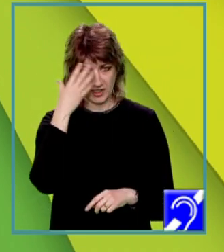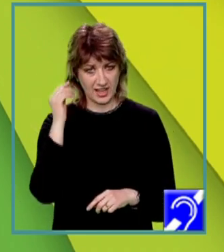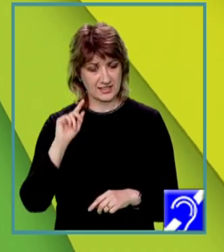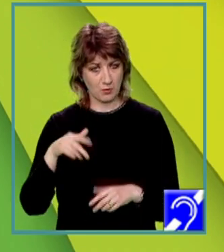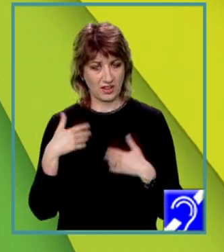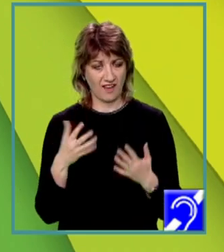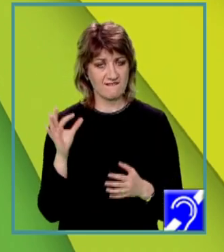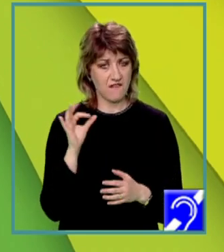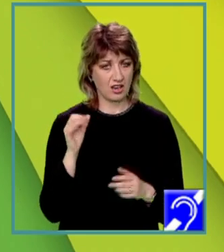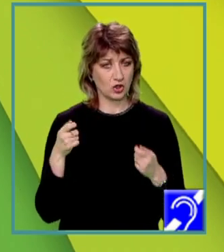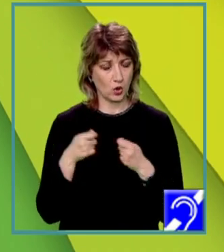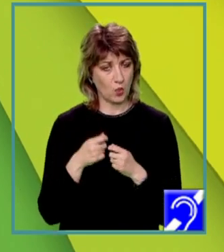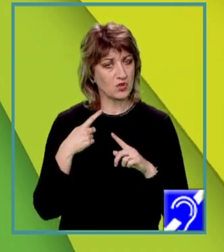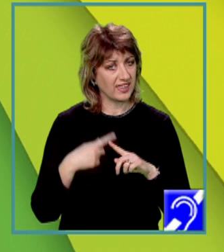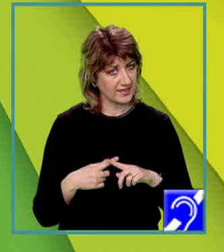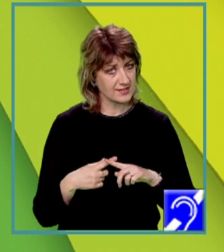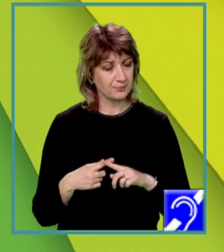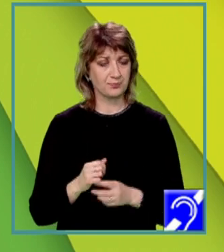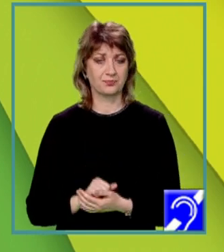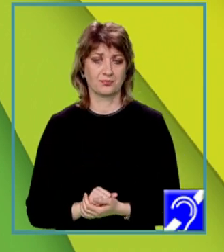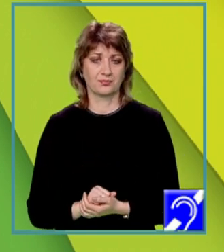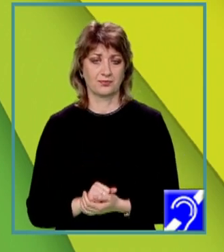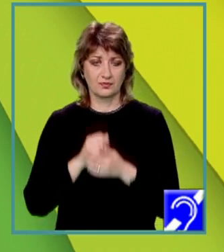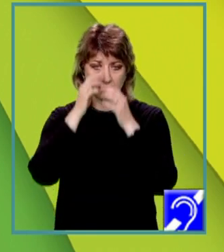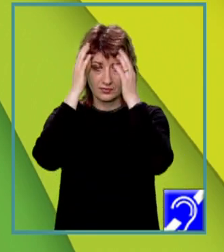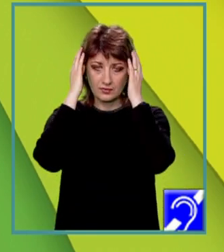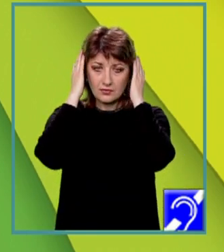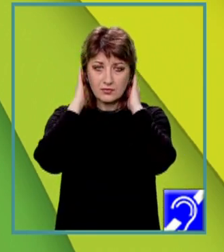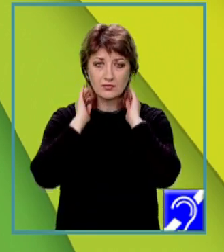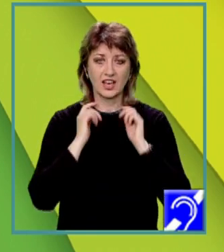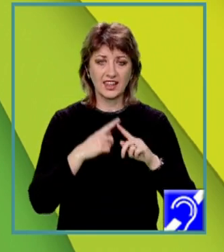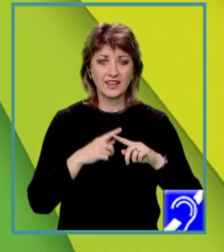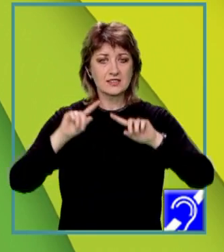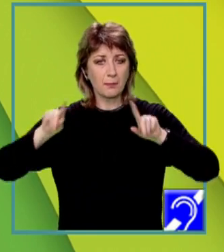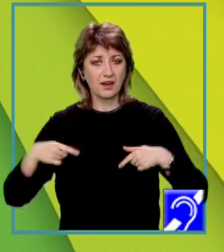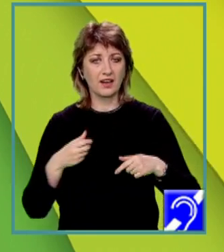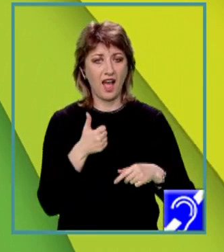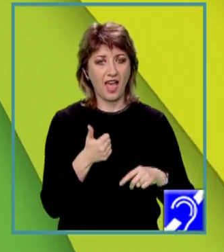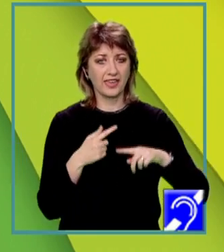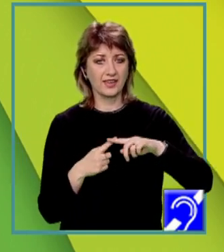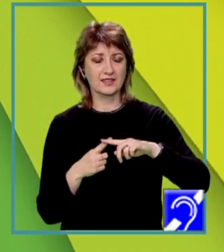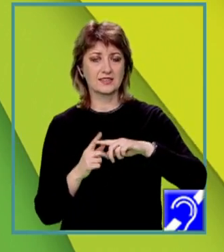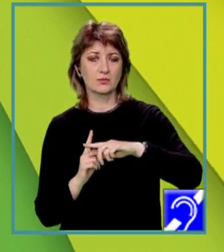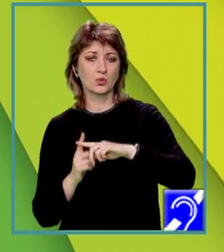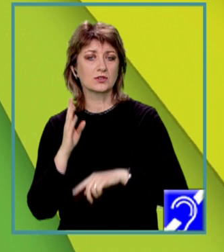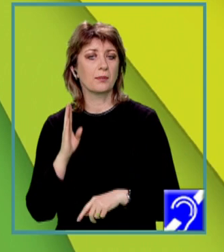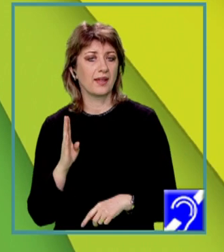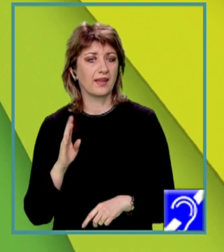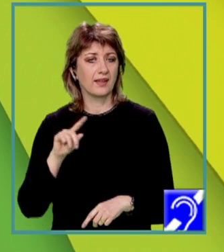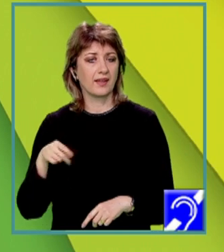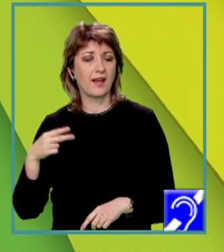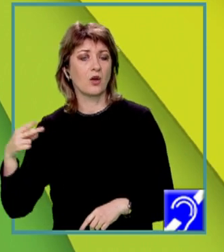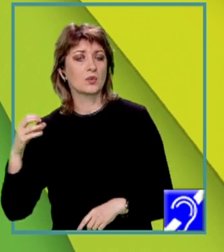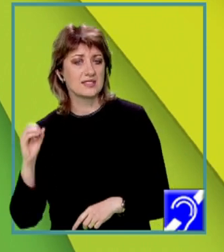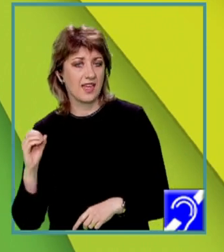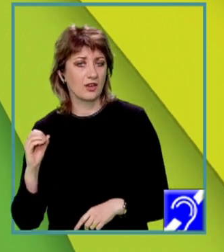da factor comun x Soul și spre o aici în general ce se întâmplă x pe lângă x plus b este egal